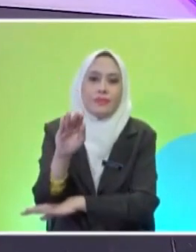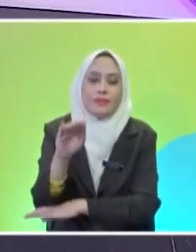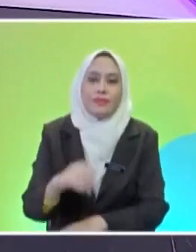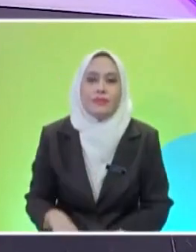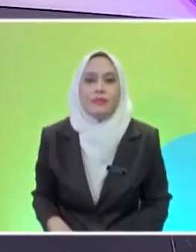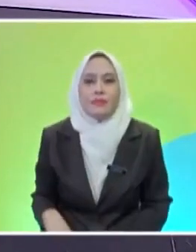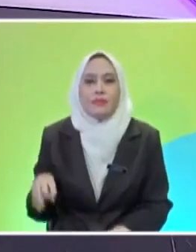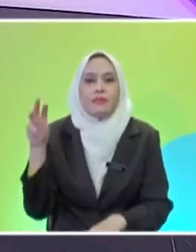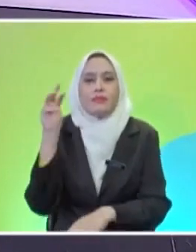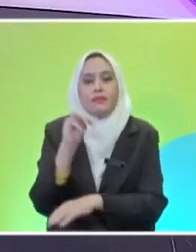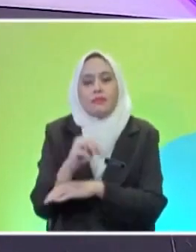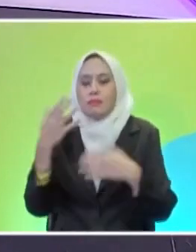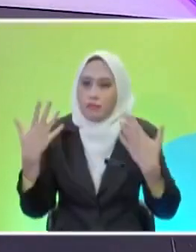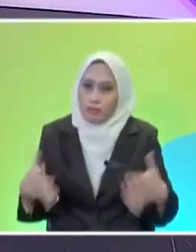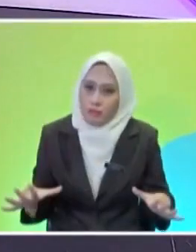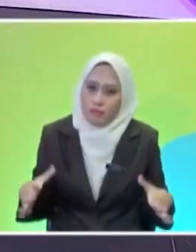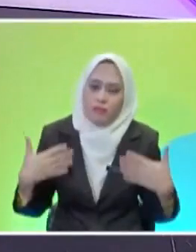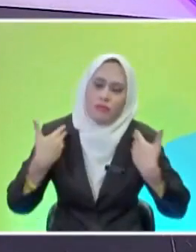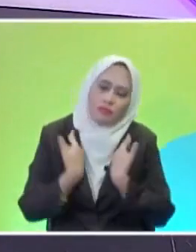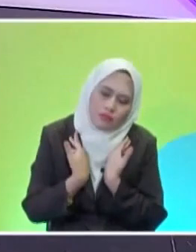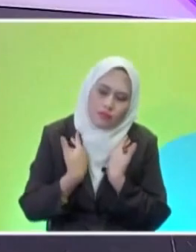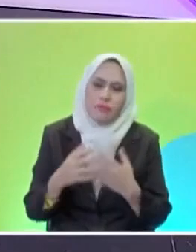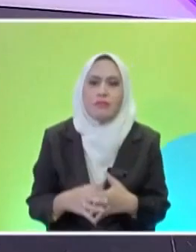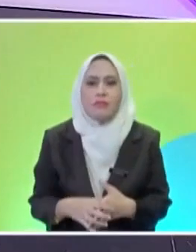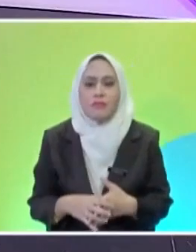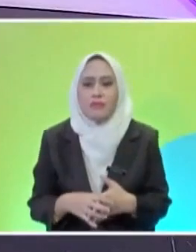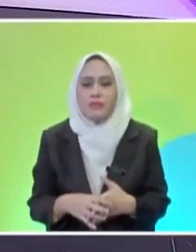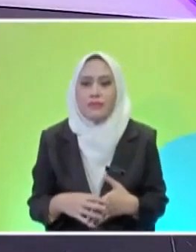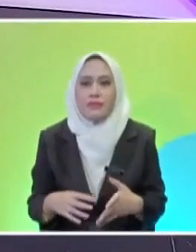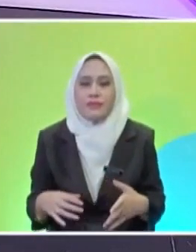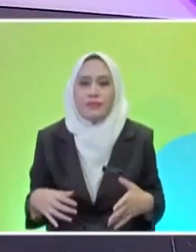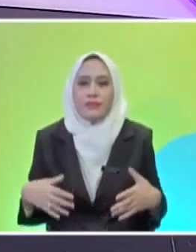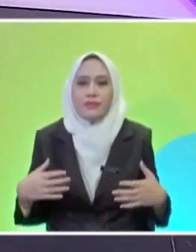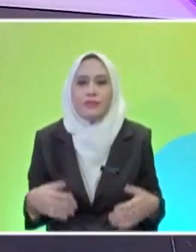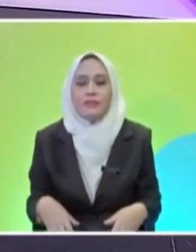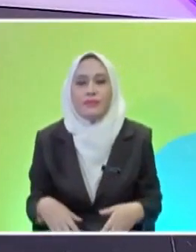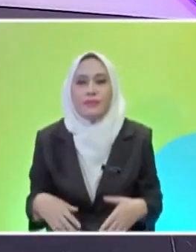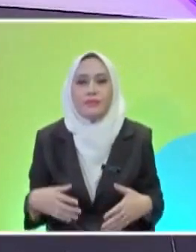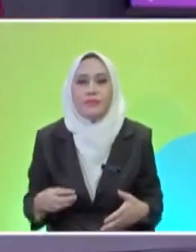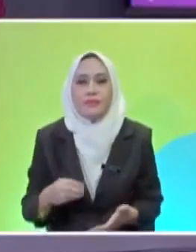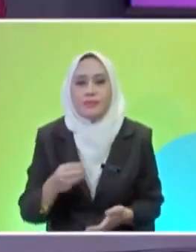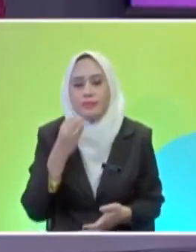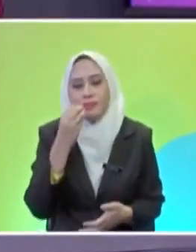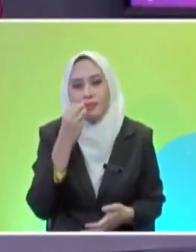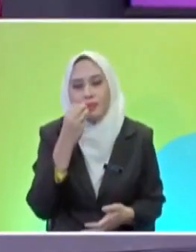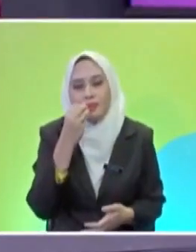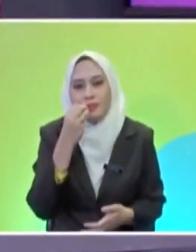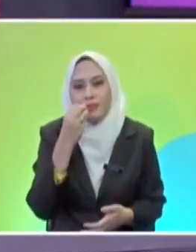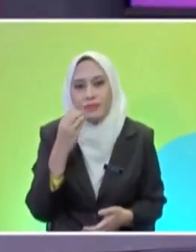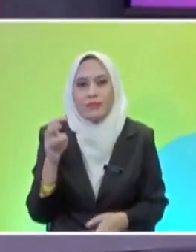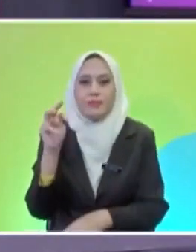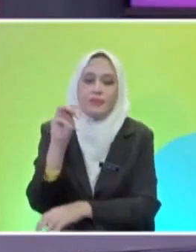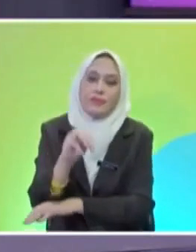cikgu dah penat. Petang tu saya main di taman permainan, saya nak tidur lah cikgu. Malam dah penat, dah makan malam. Kita